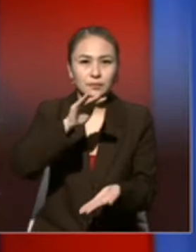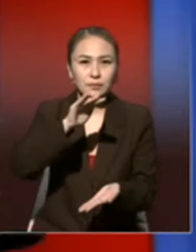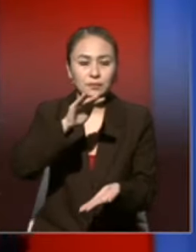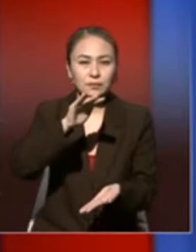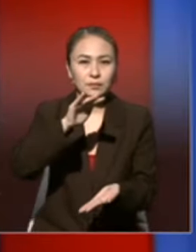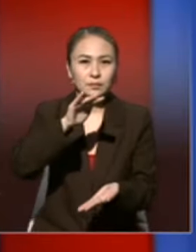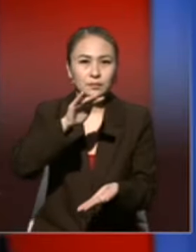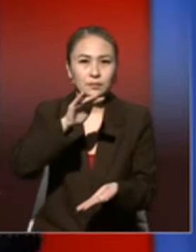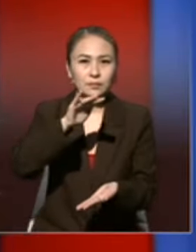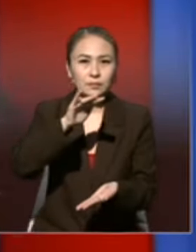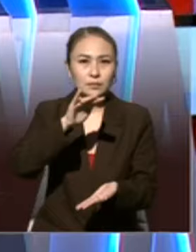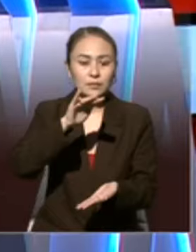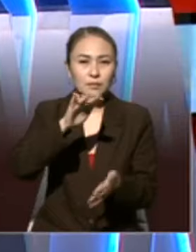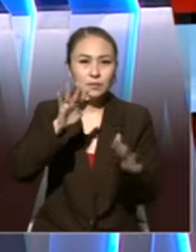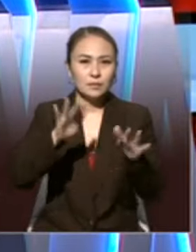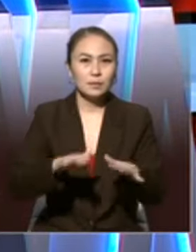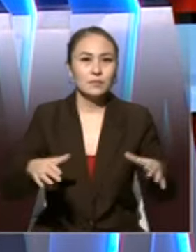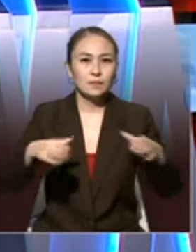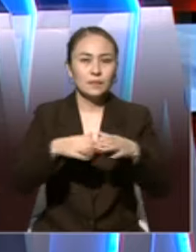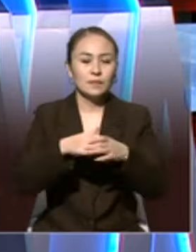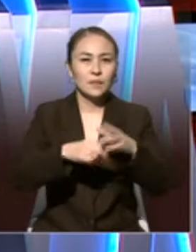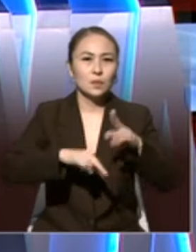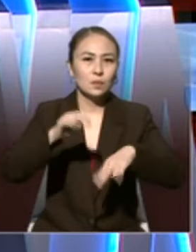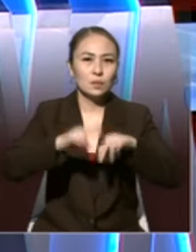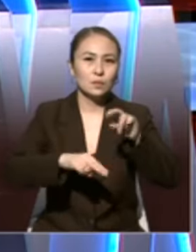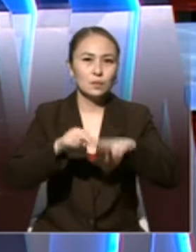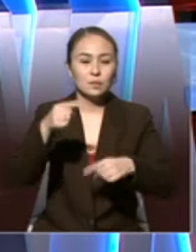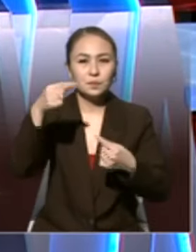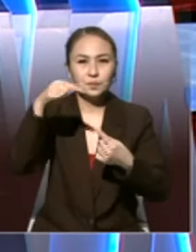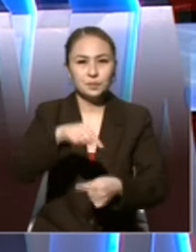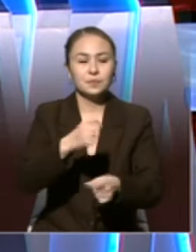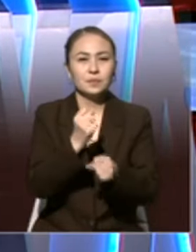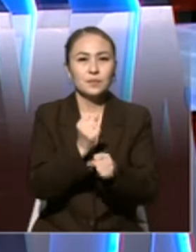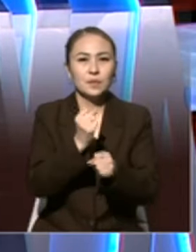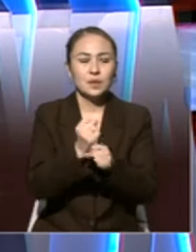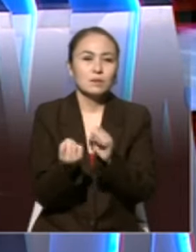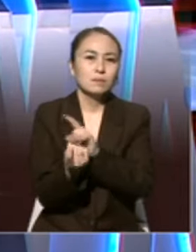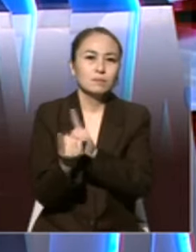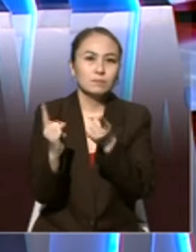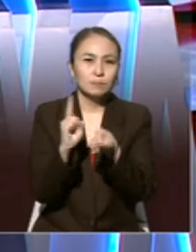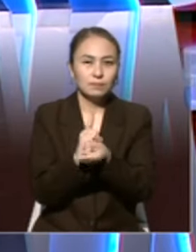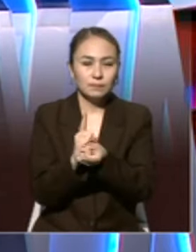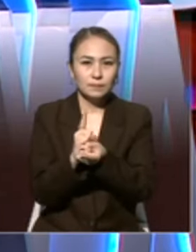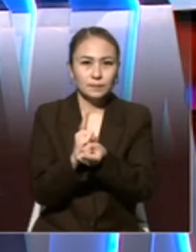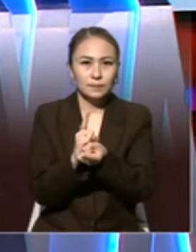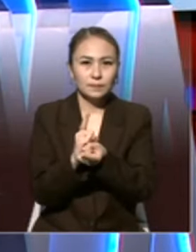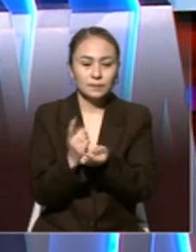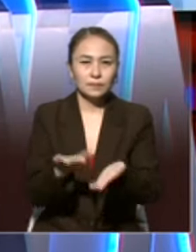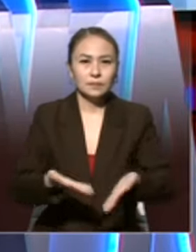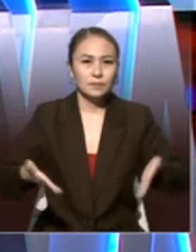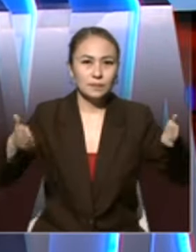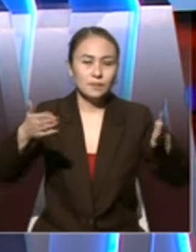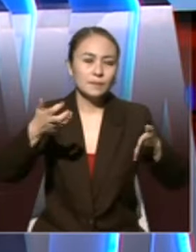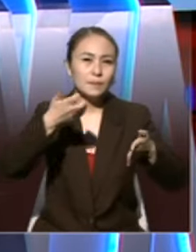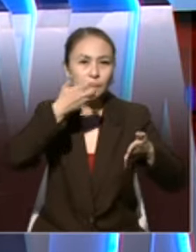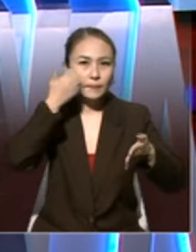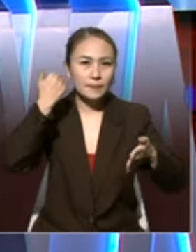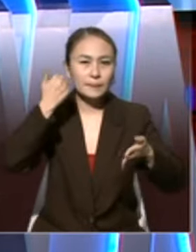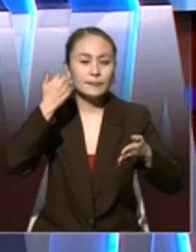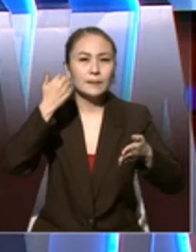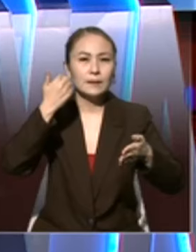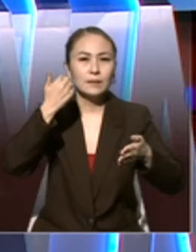жаңағындай мысалға несін келтіріп, инфраструктураға сәйкестендіріп, ол жерді керісінше жаңағындай сол тоғанға пайдаланып, оның жан-жағын